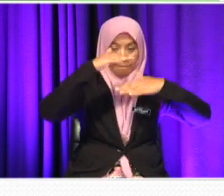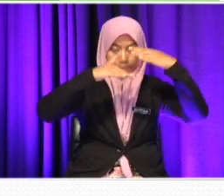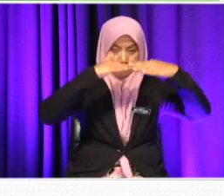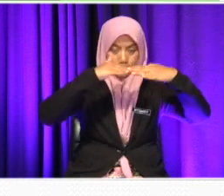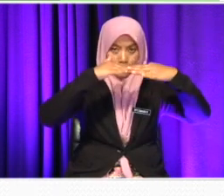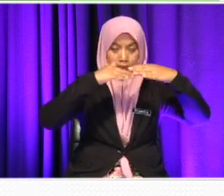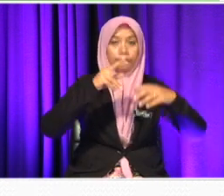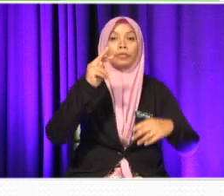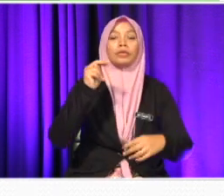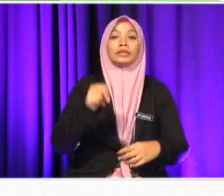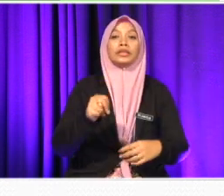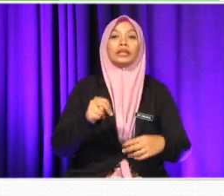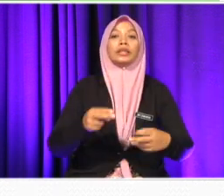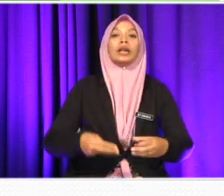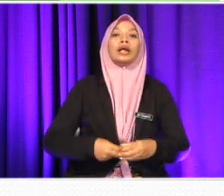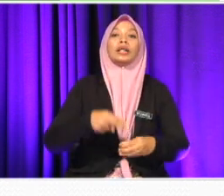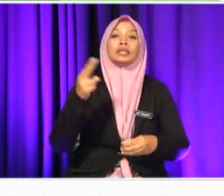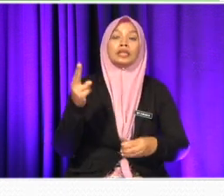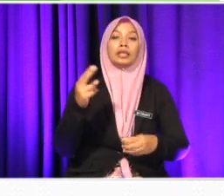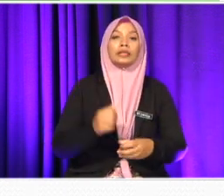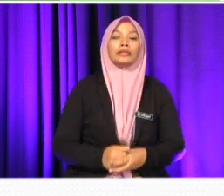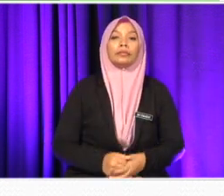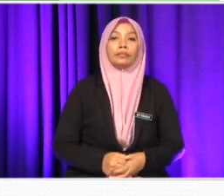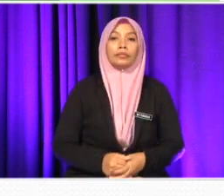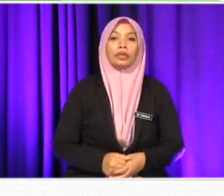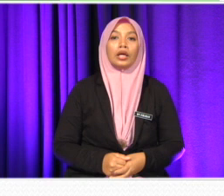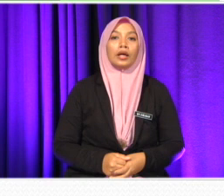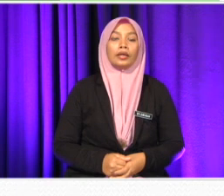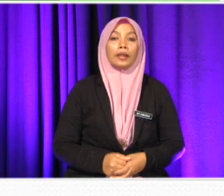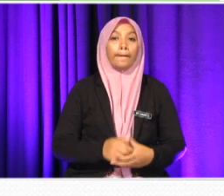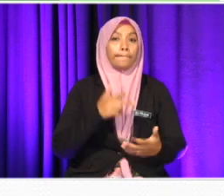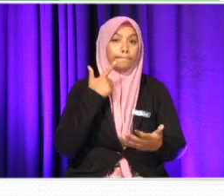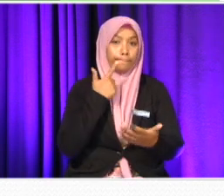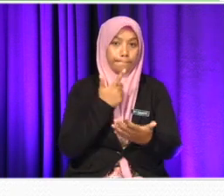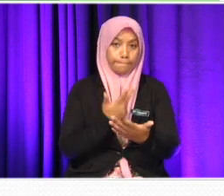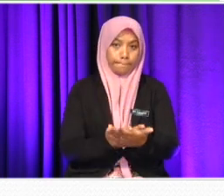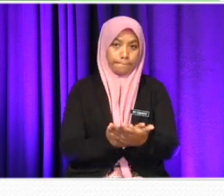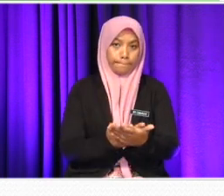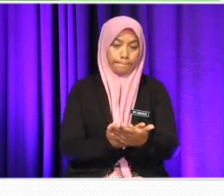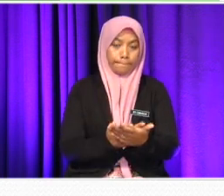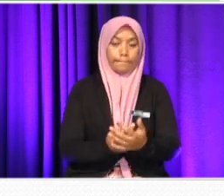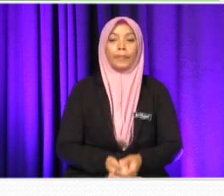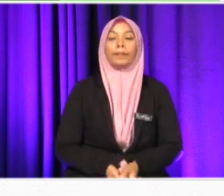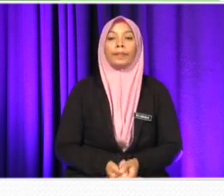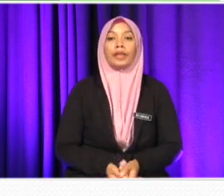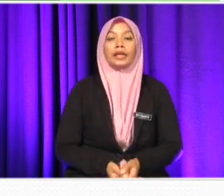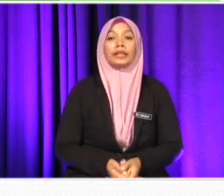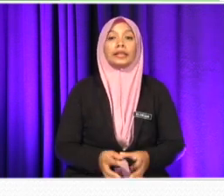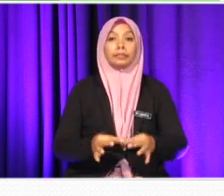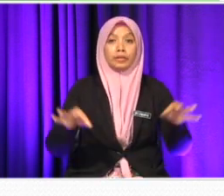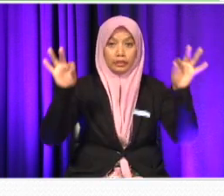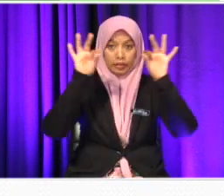output atau hasil yang dihasilkan dan yang keempat kepentingannya adalah